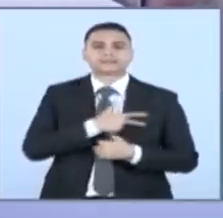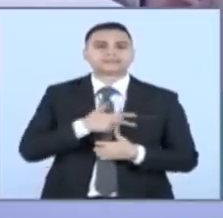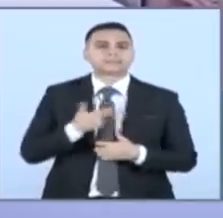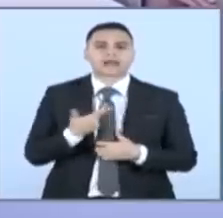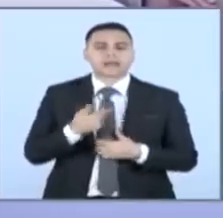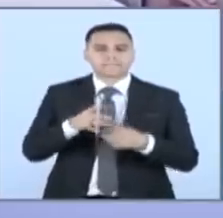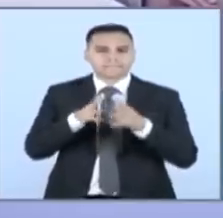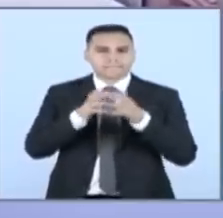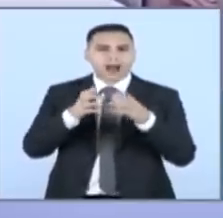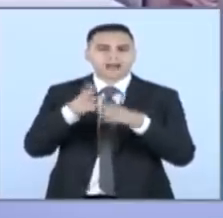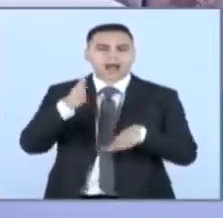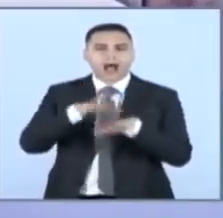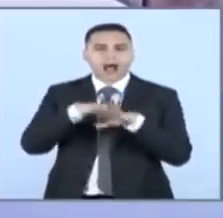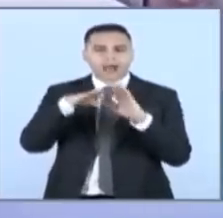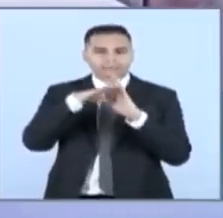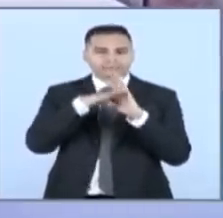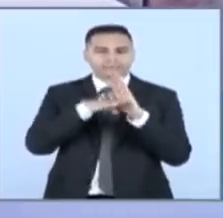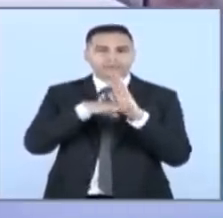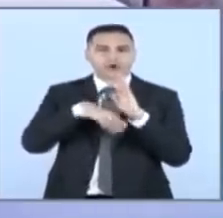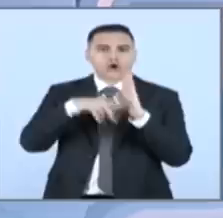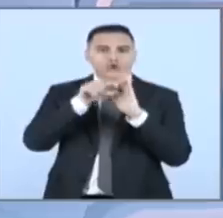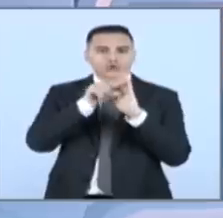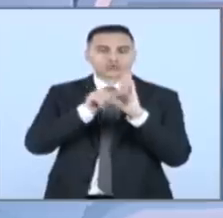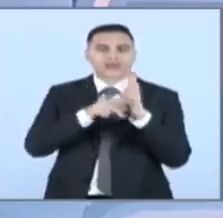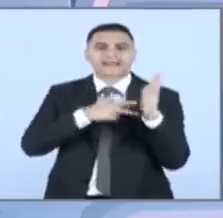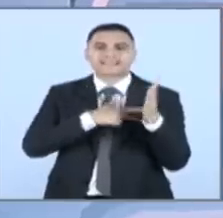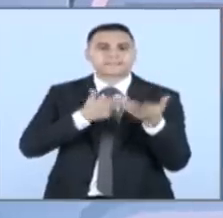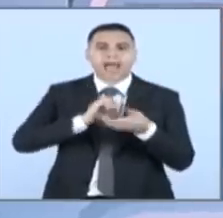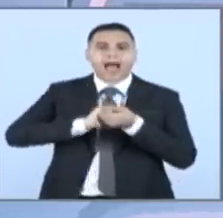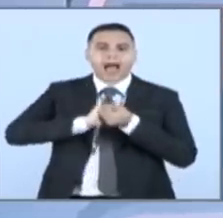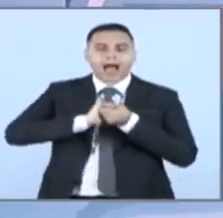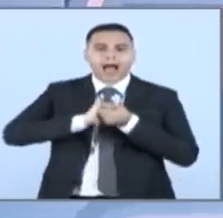كان يعرف بوثيقة عهد الأمان،